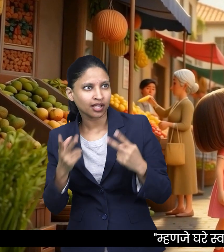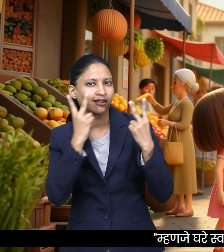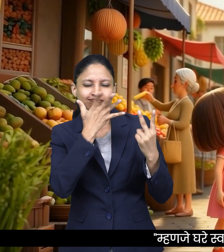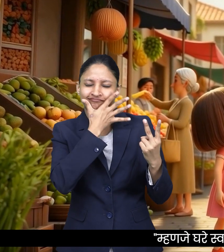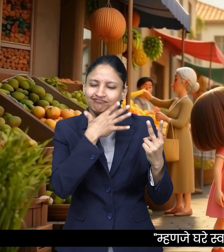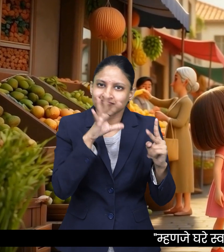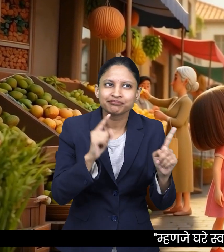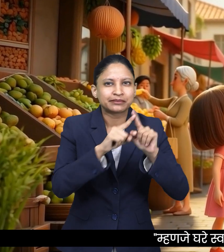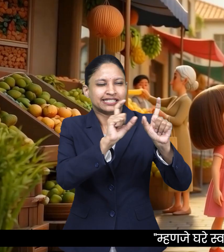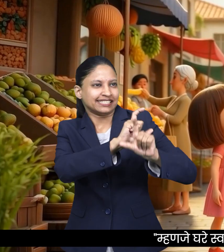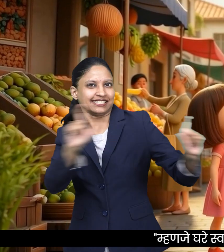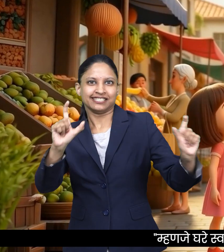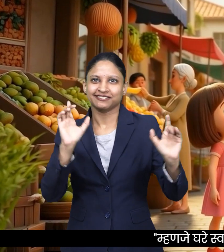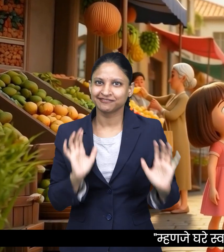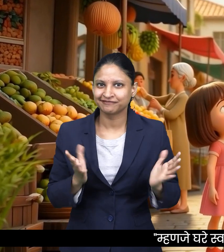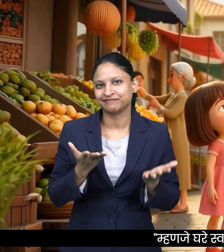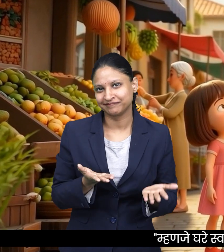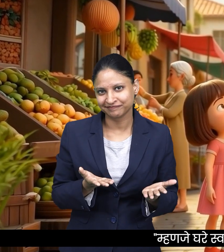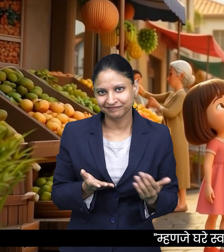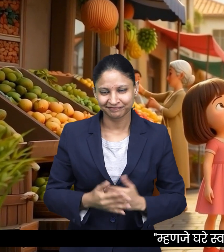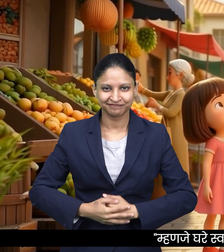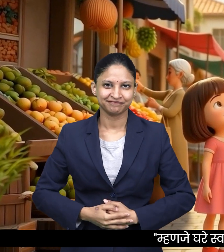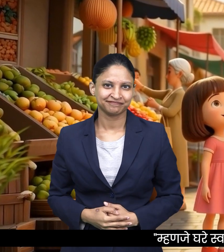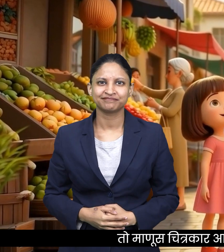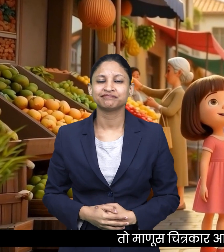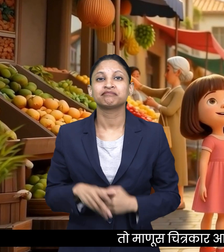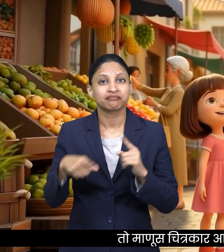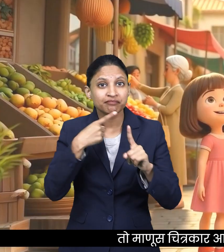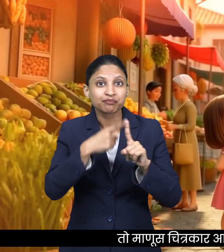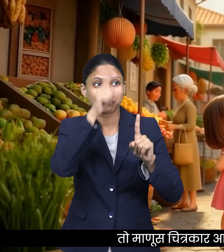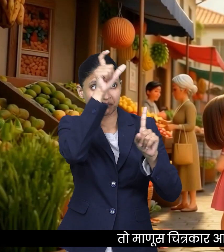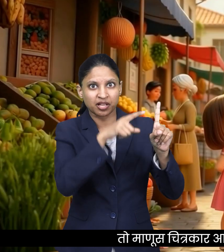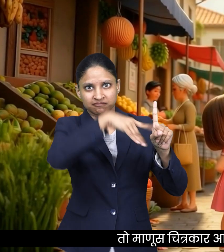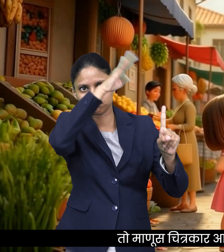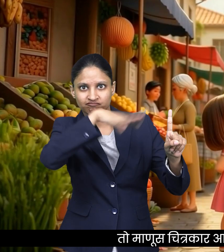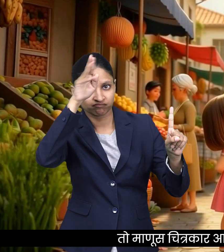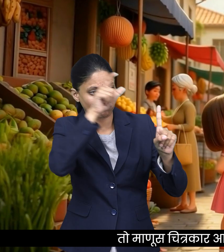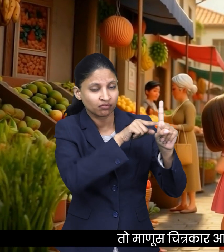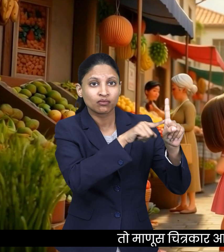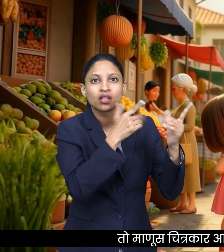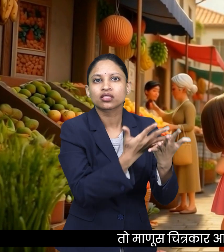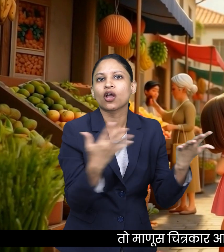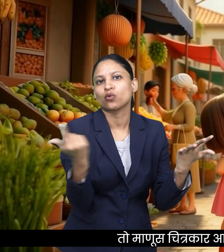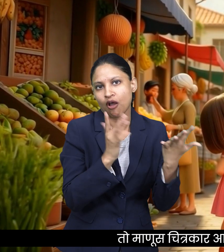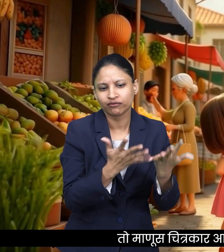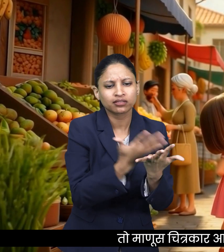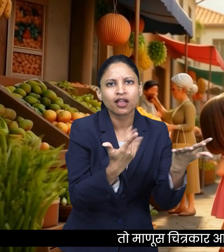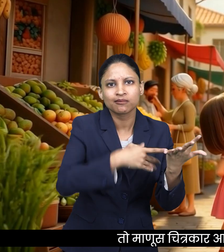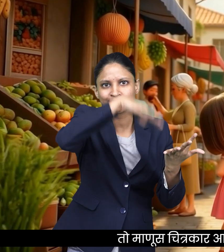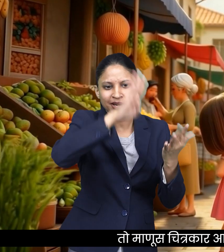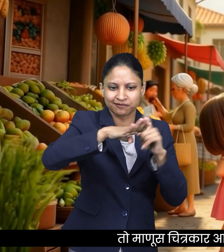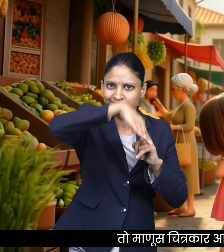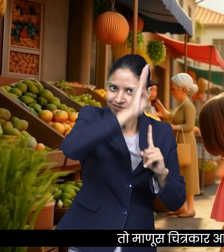म्हणजे घरे स्वच्छ आणि सुंदर दिसतात. तो माणूस चित्रकार आहे. तो रंग ब्रश आणि रंग